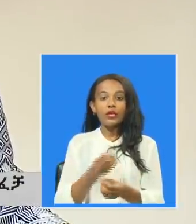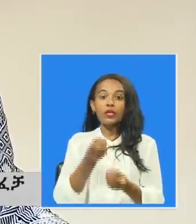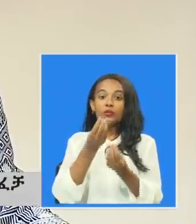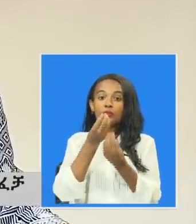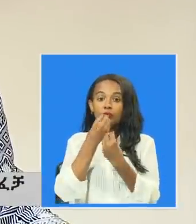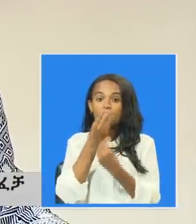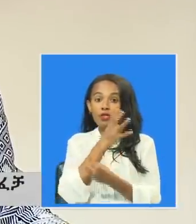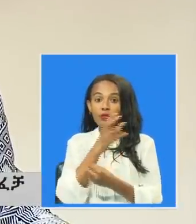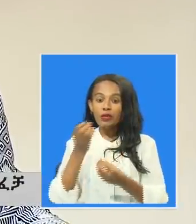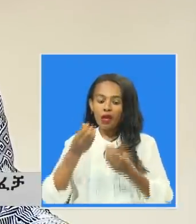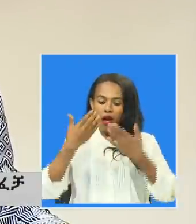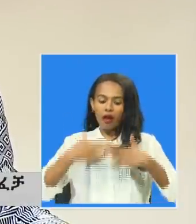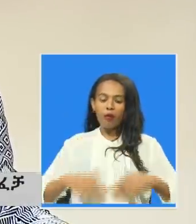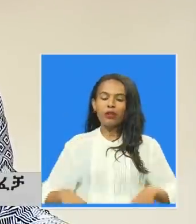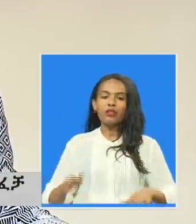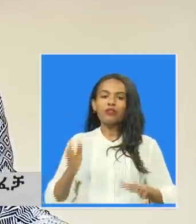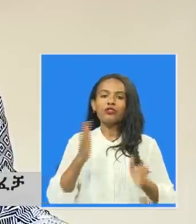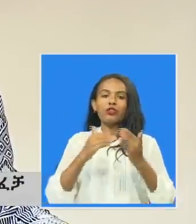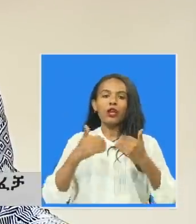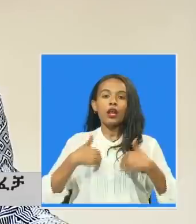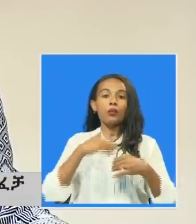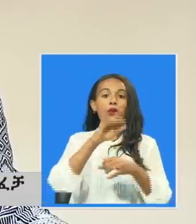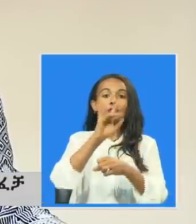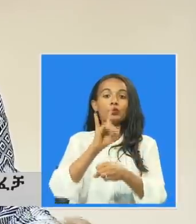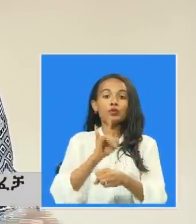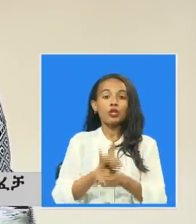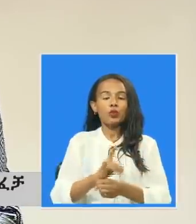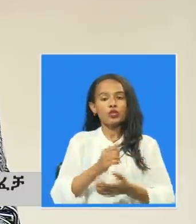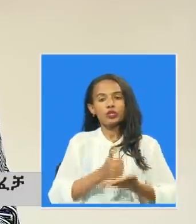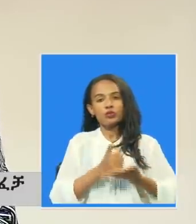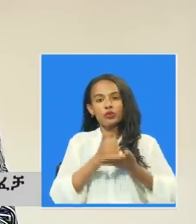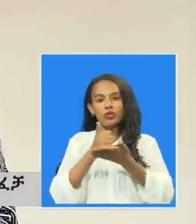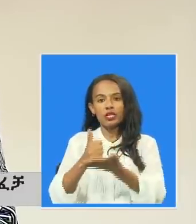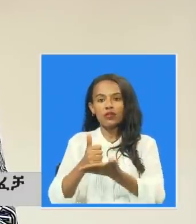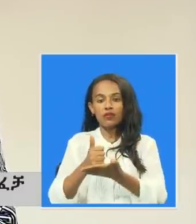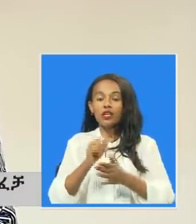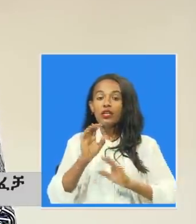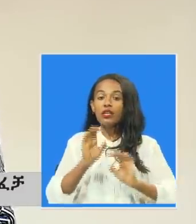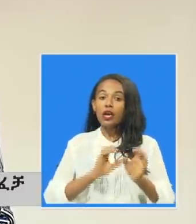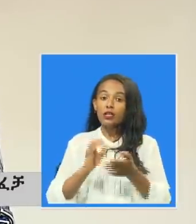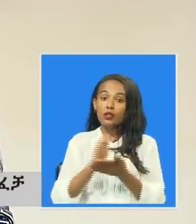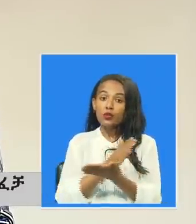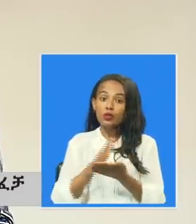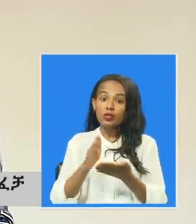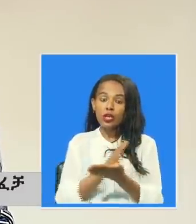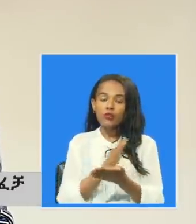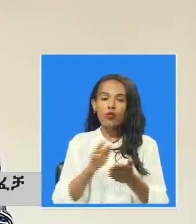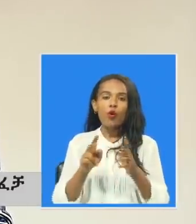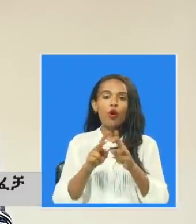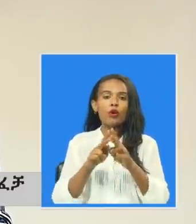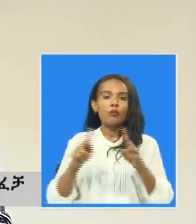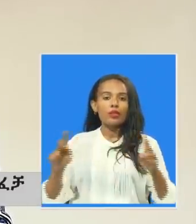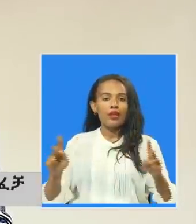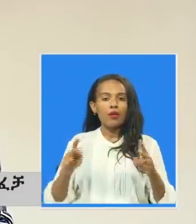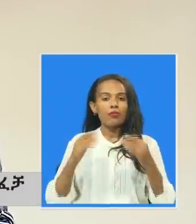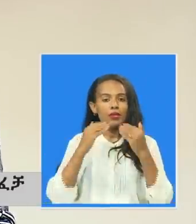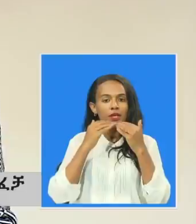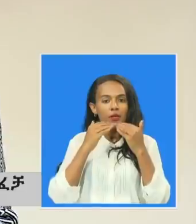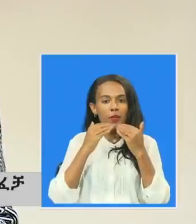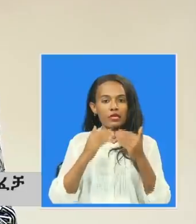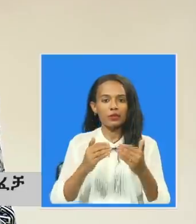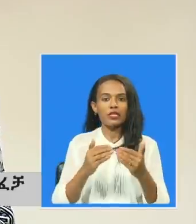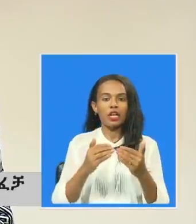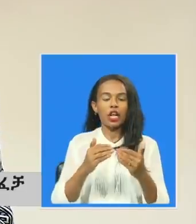ምግብና አልባሳት ችግር ያለባቸውን ዜጎች በመደገፍ ያደረጉት ርብርብ በእጅጉ